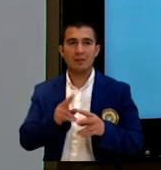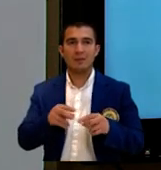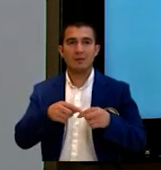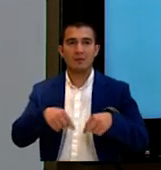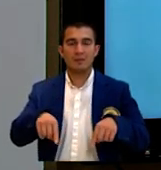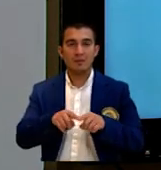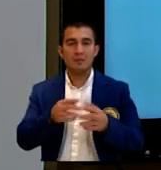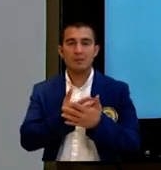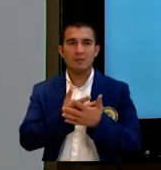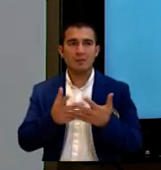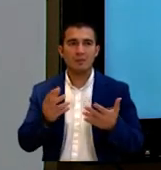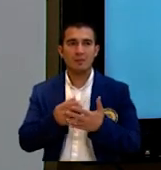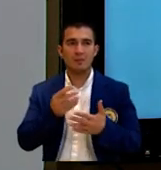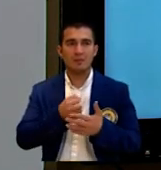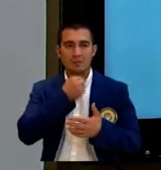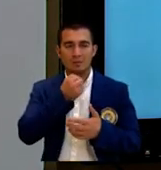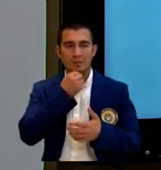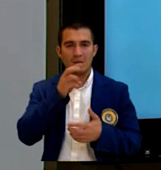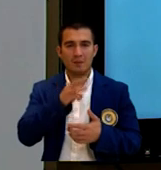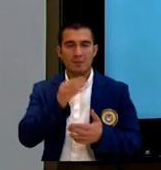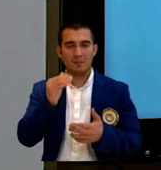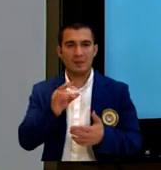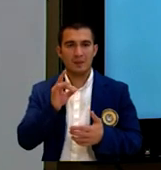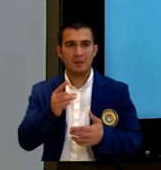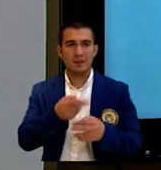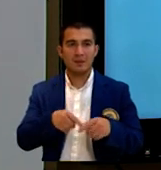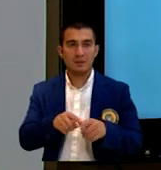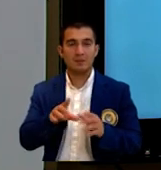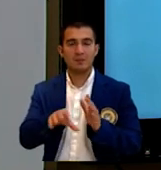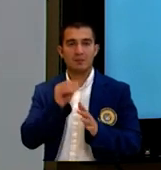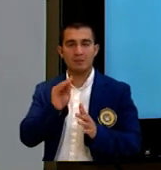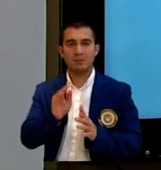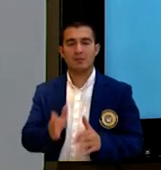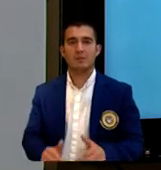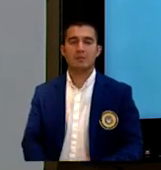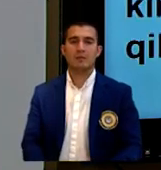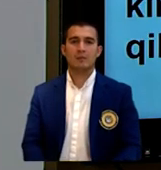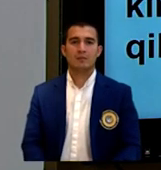ataladi va katta M indeksda R harfi bilan belgilanadi.